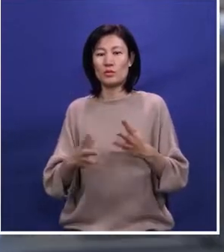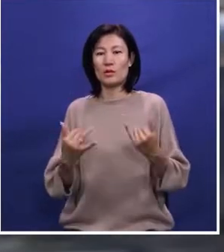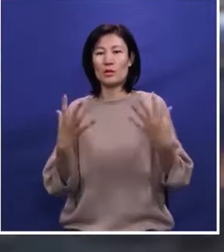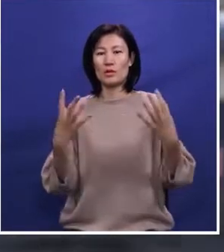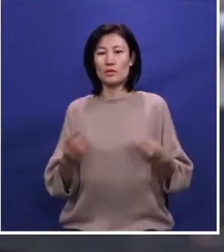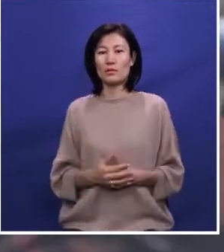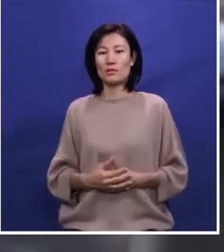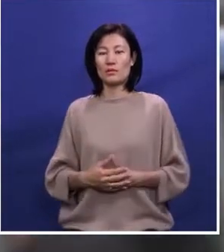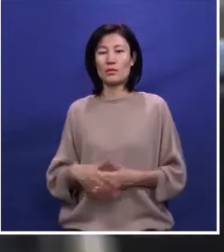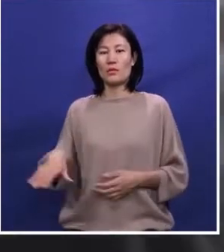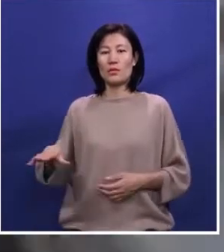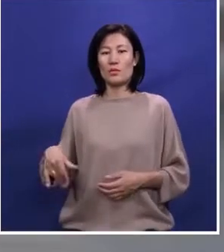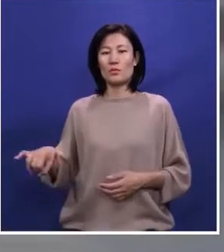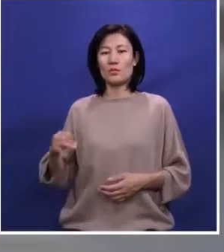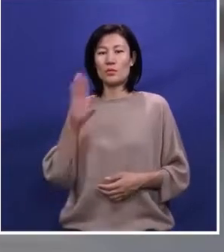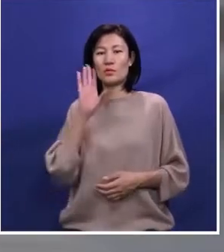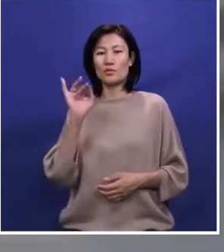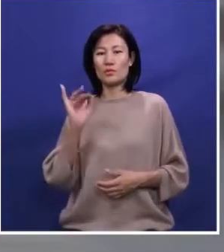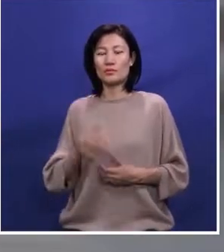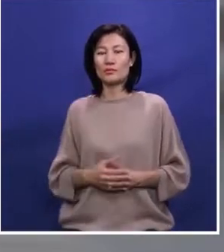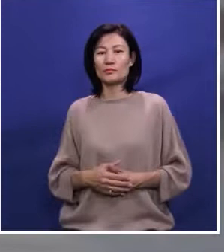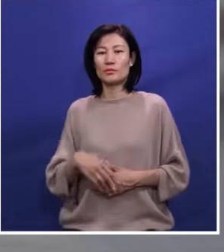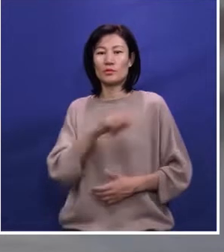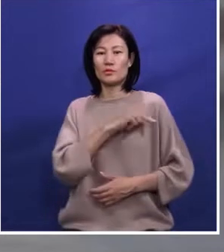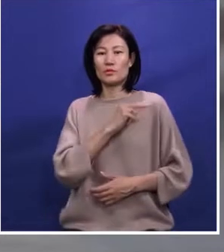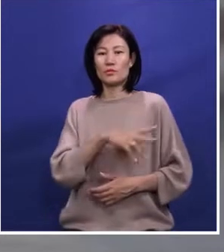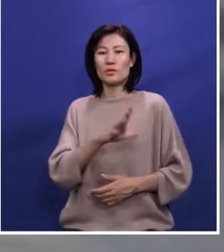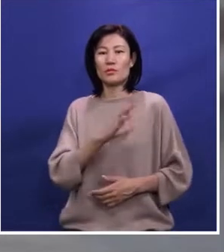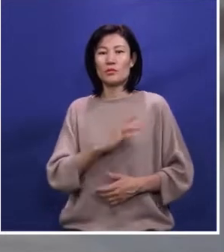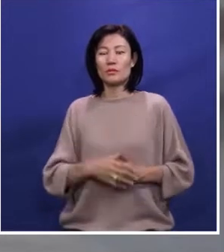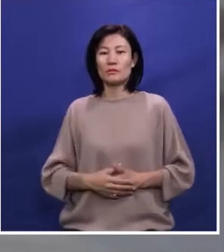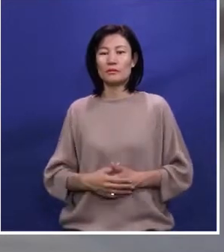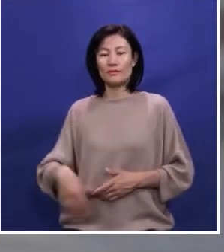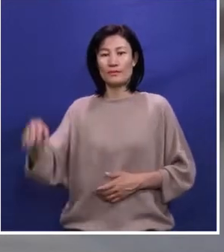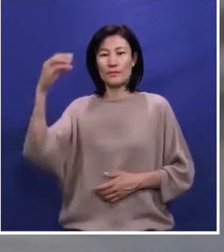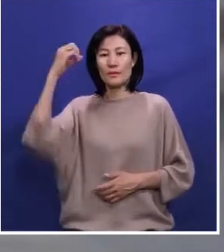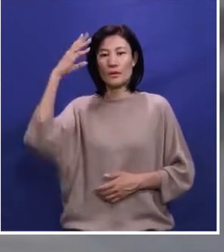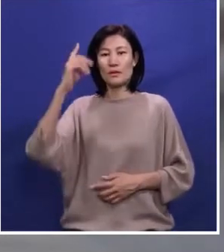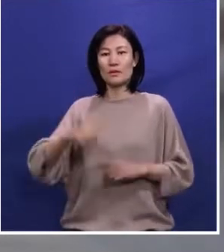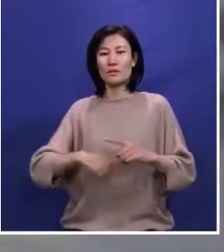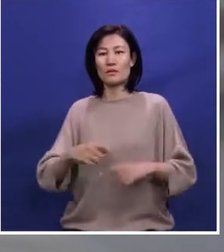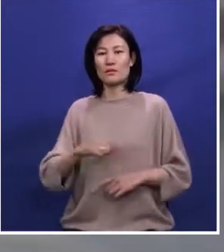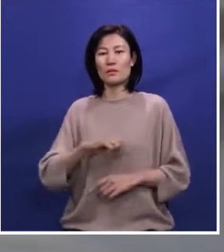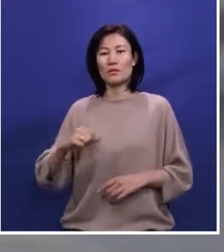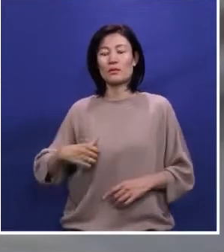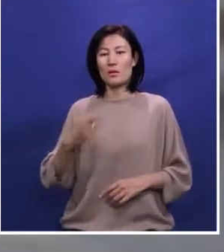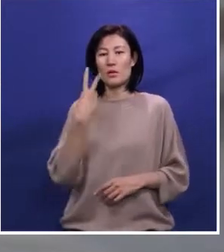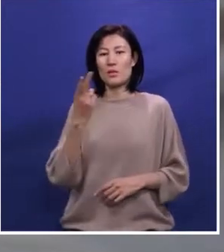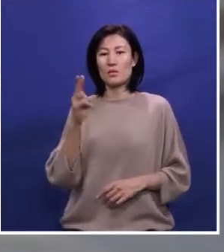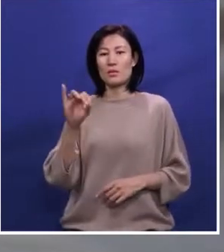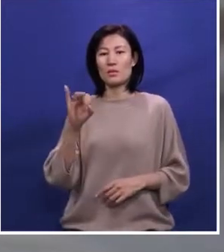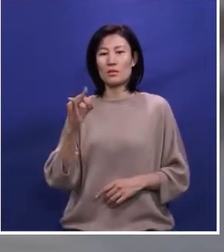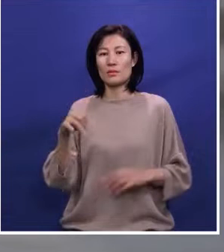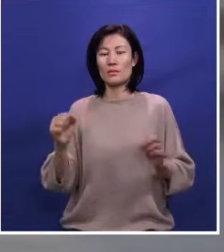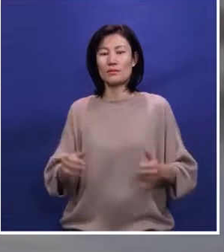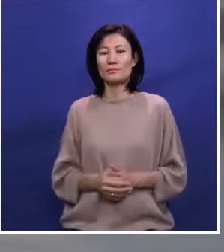таңда переходящий дейді ғой, өтпелі су қазу жұмыстары жүргізіліп жатыр. Мынау электр бағаналарынан келетін болса, мынау өздеріңіз көріп тұрғандай Ынтымақ ауылы